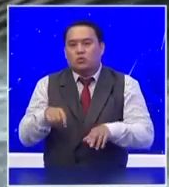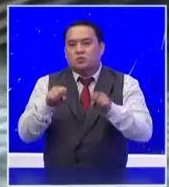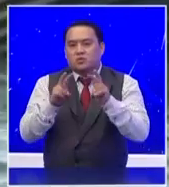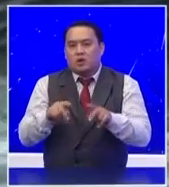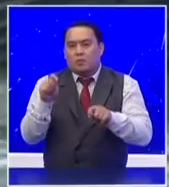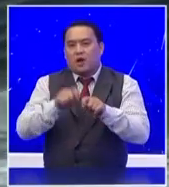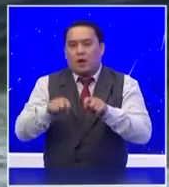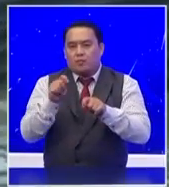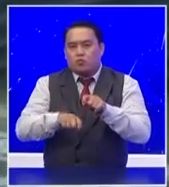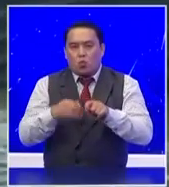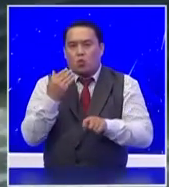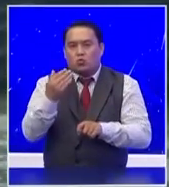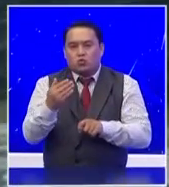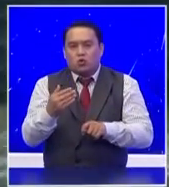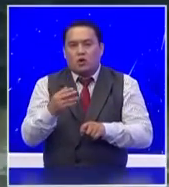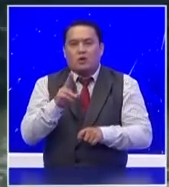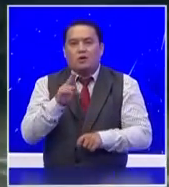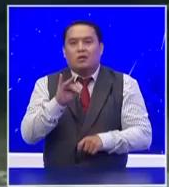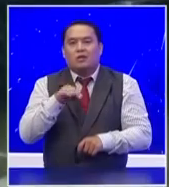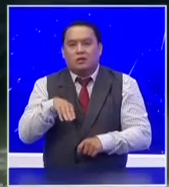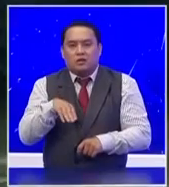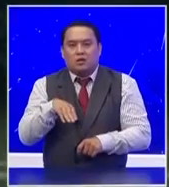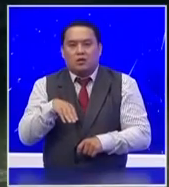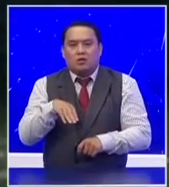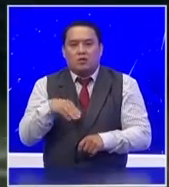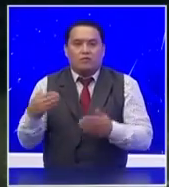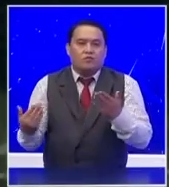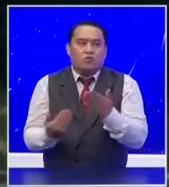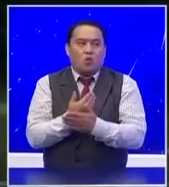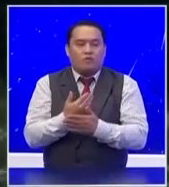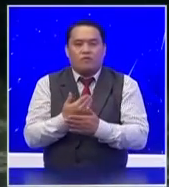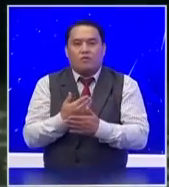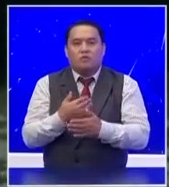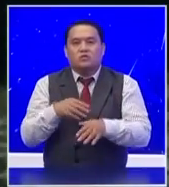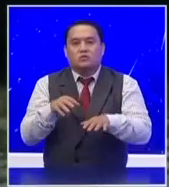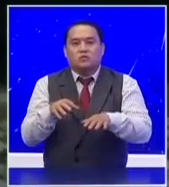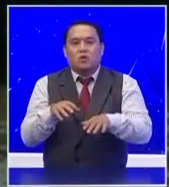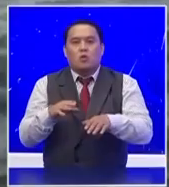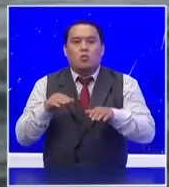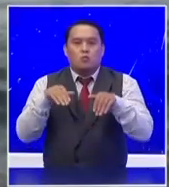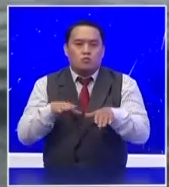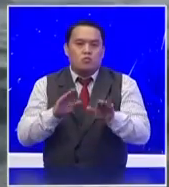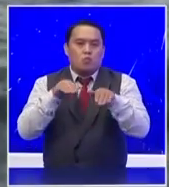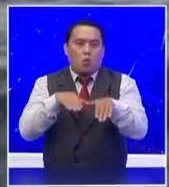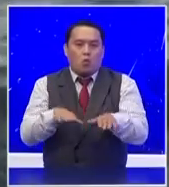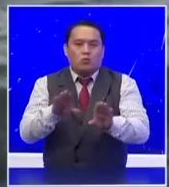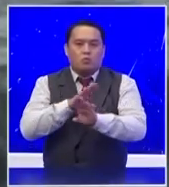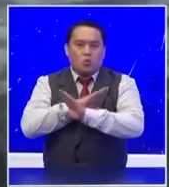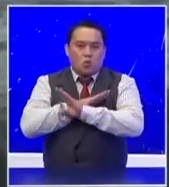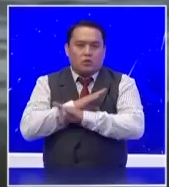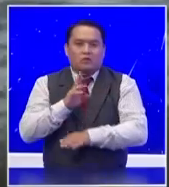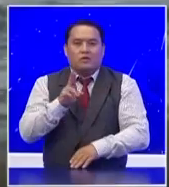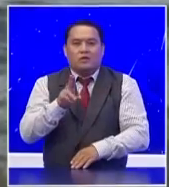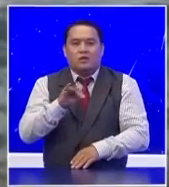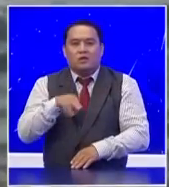специалисты сумели приступить к осмотру млекопитающего, его тушу вновь смыло в море. 2 года назад в Индонезии также был найден мертвый кит. В